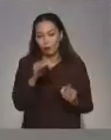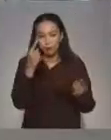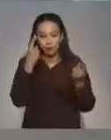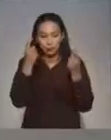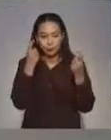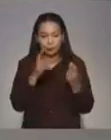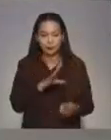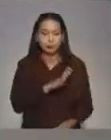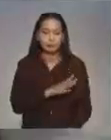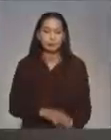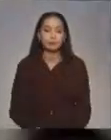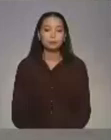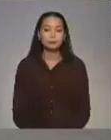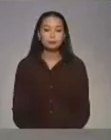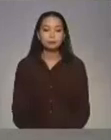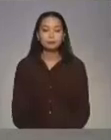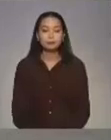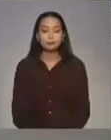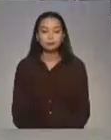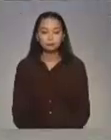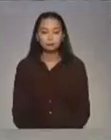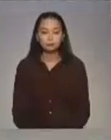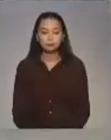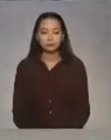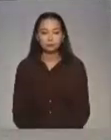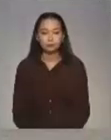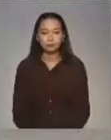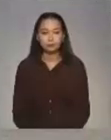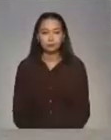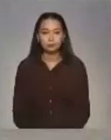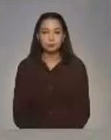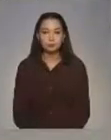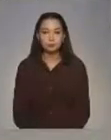мәліметі. Аружан Задабек, Бағлан Жанғозин, Астана Таймс.